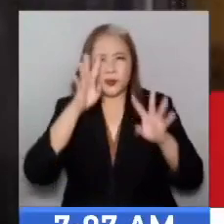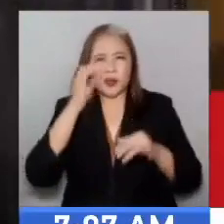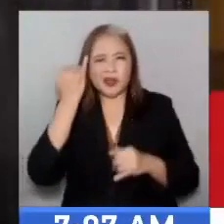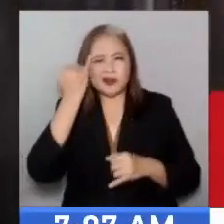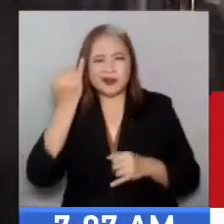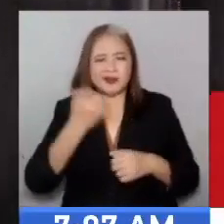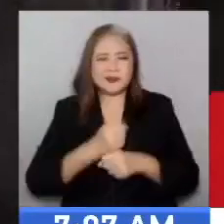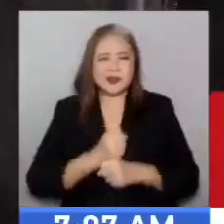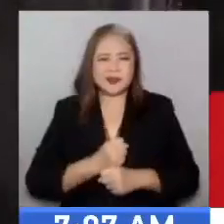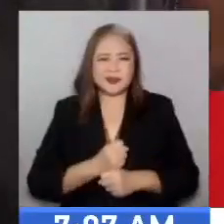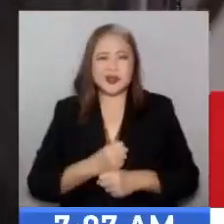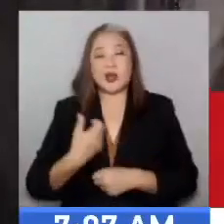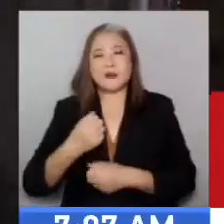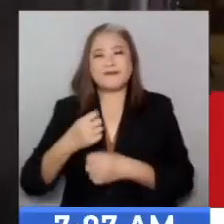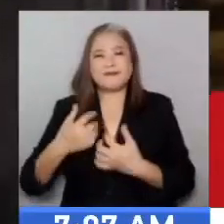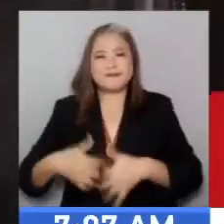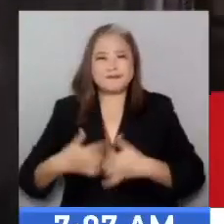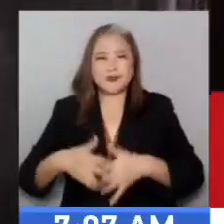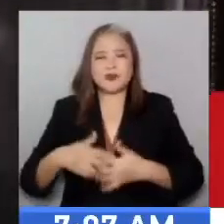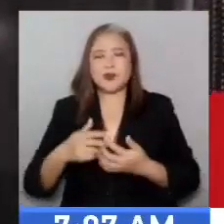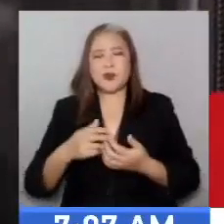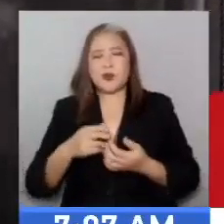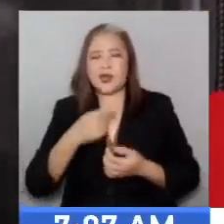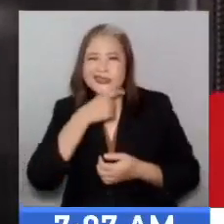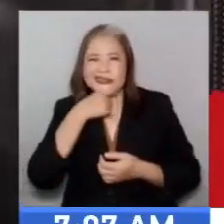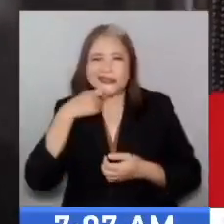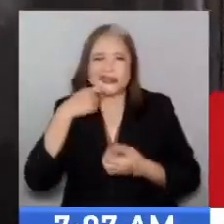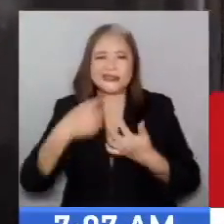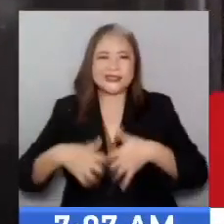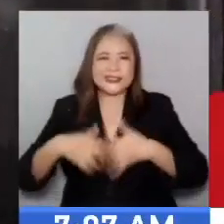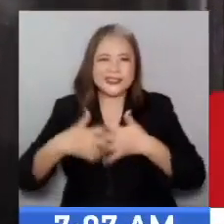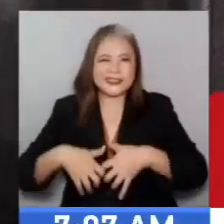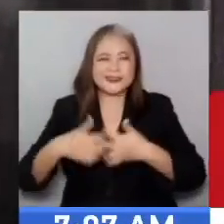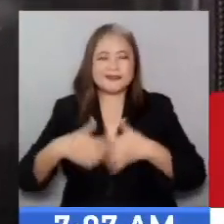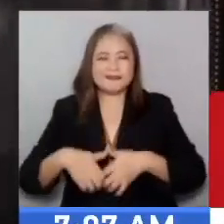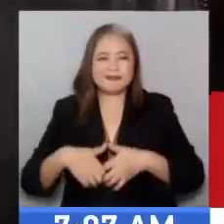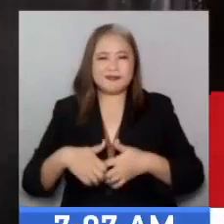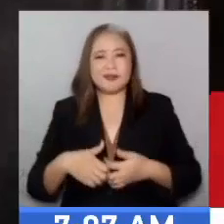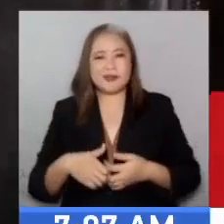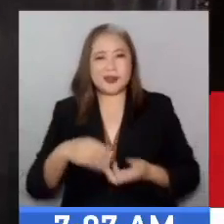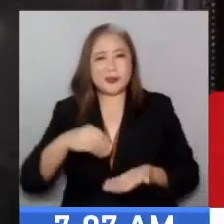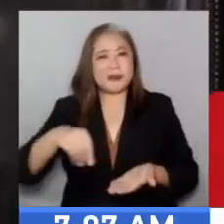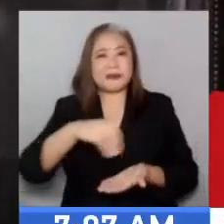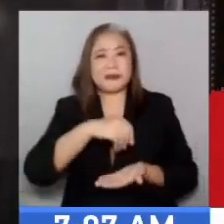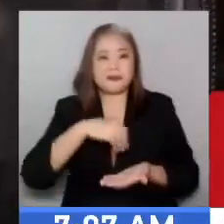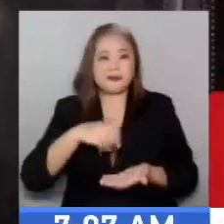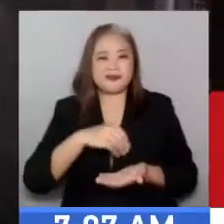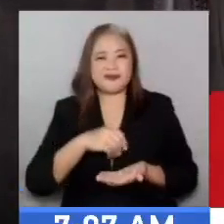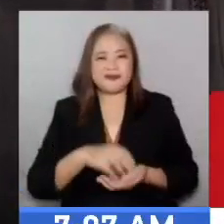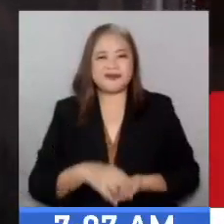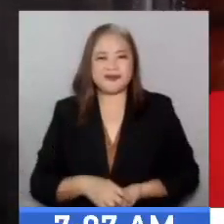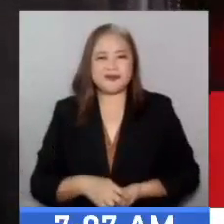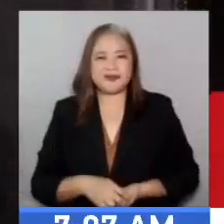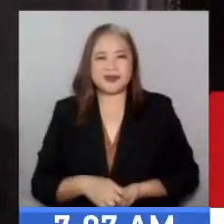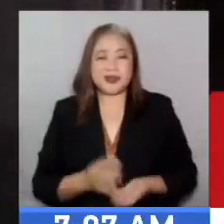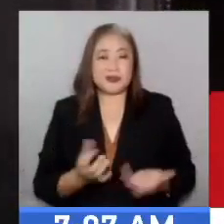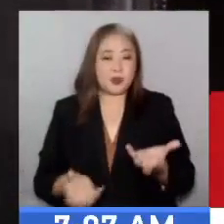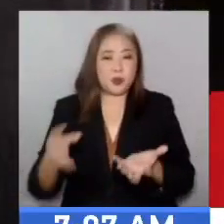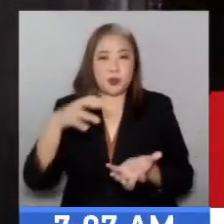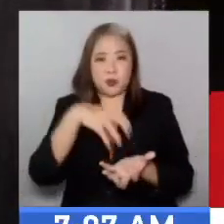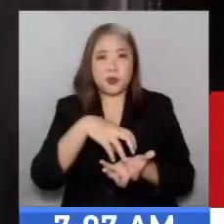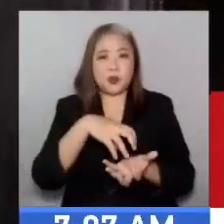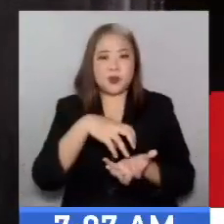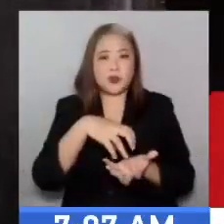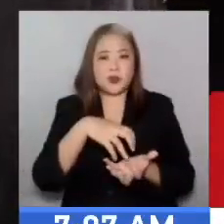siya eh. Tutuyo, tapos igagrind ko na. Tapos yun, inaano ko na lang siya. Pagtakal,